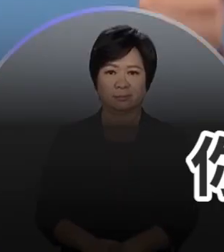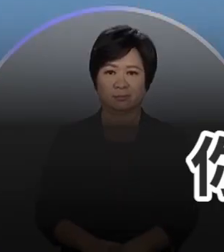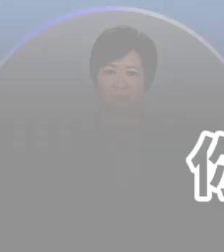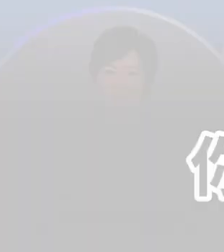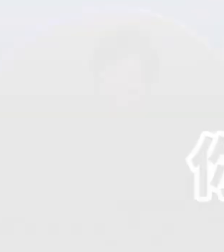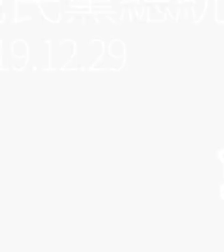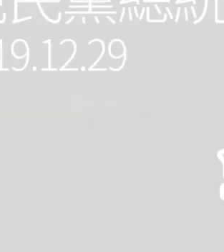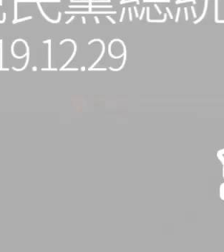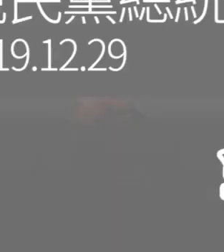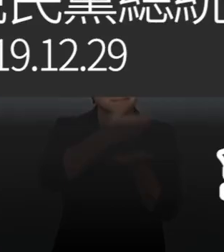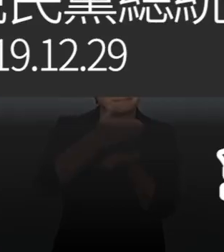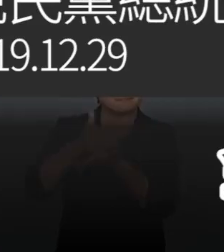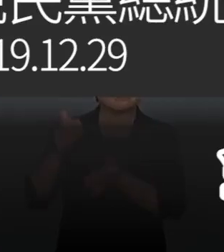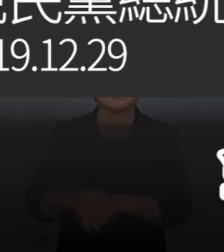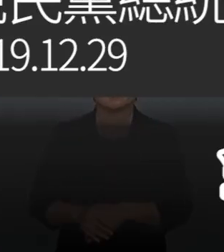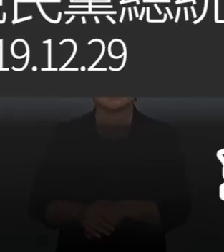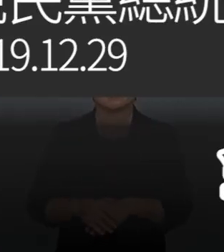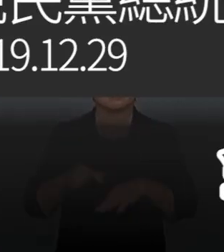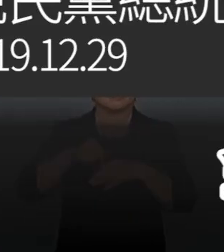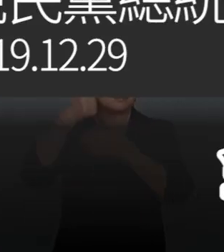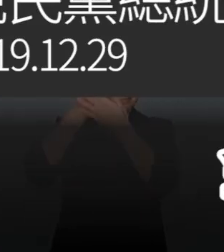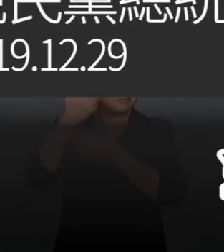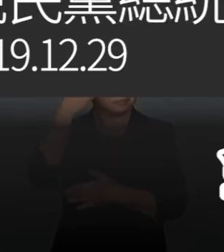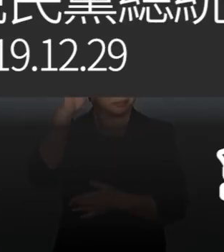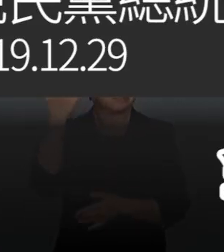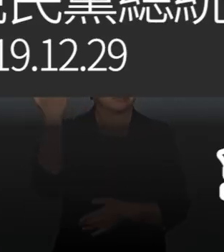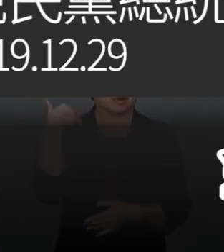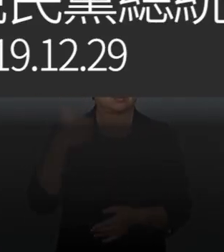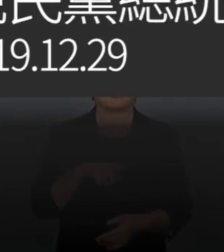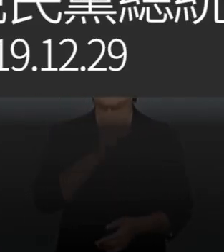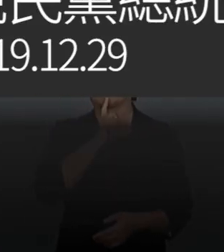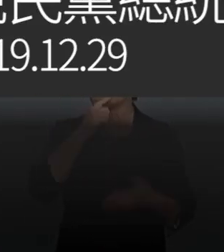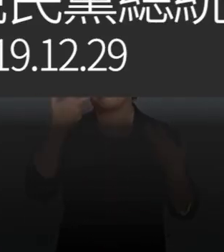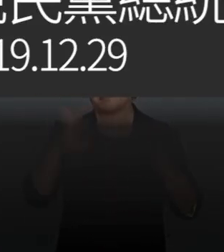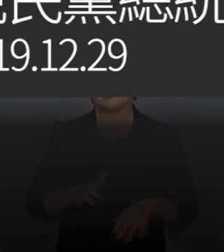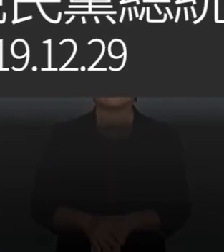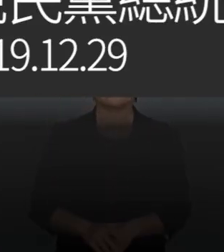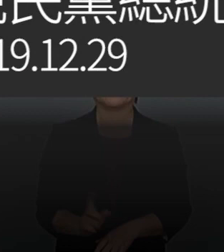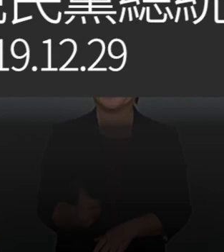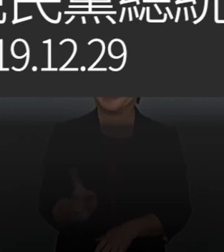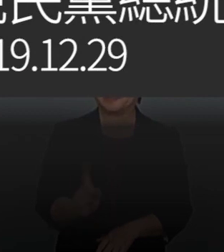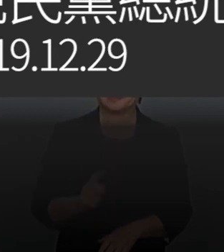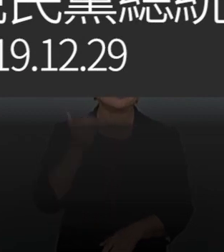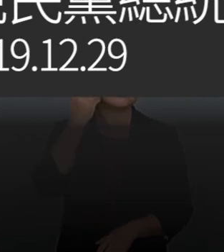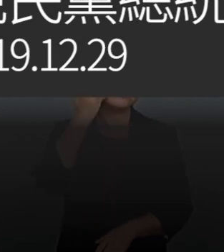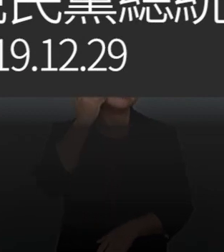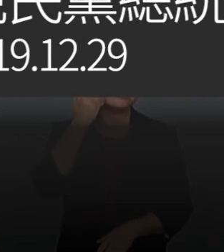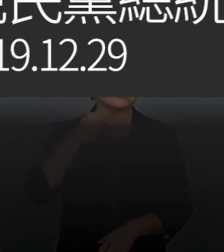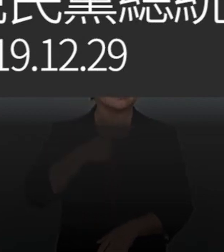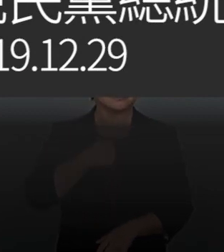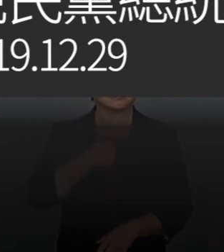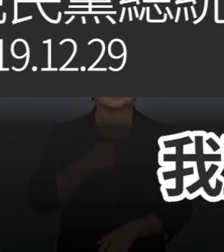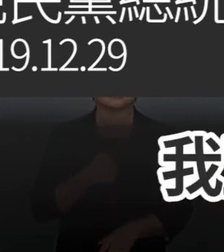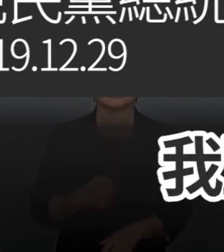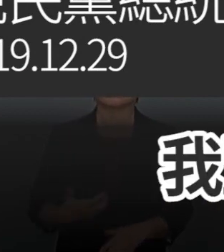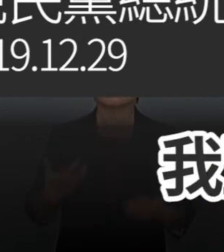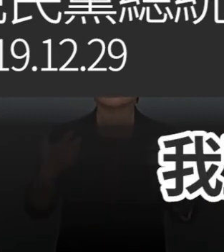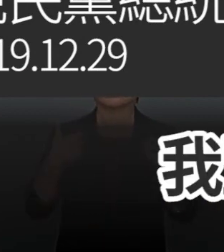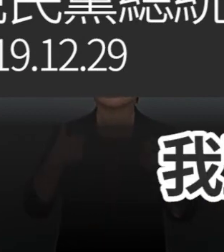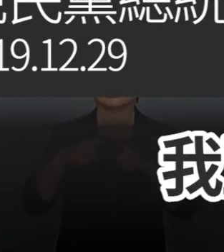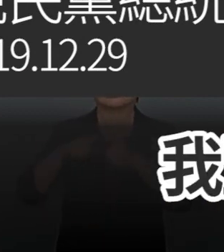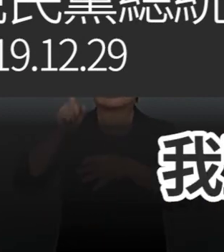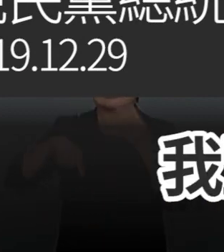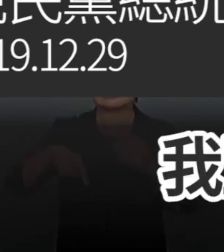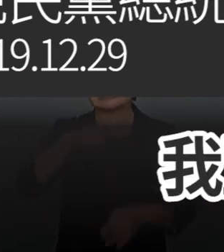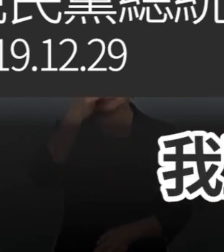不是很好吗？金恩博士曾经说过一句话，他说，如果我做不了大事，我至